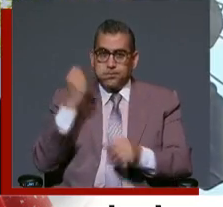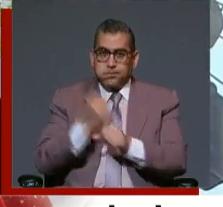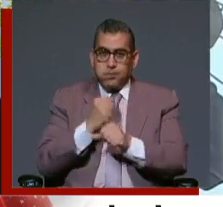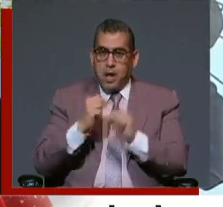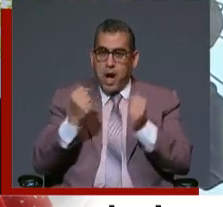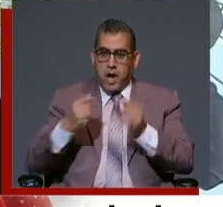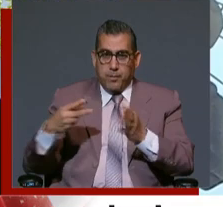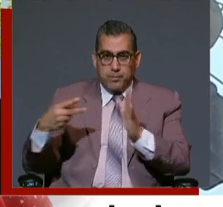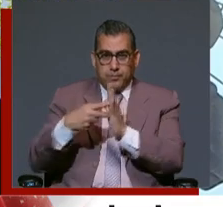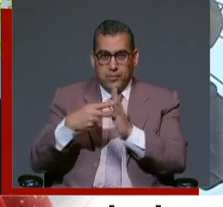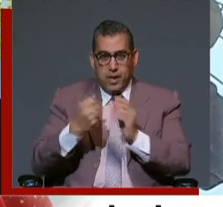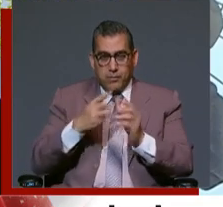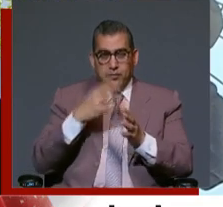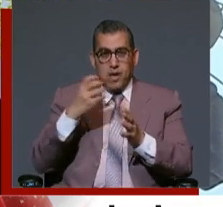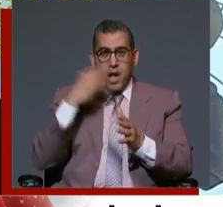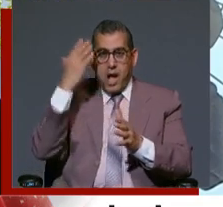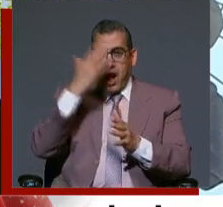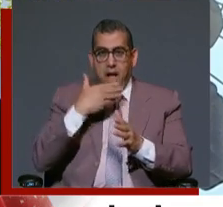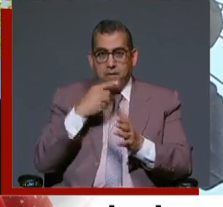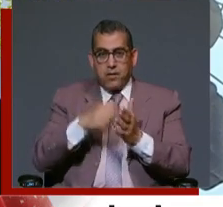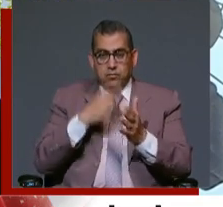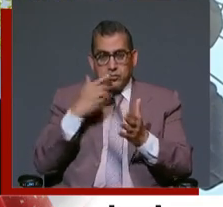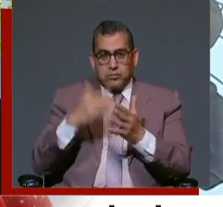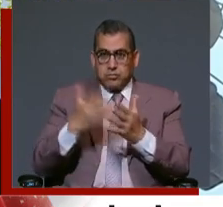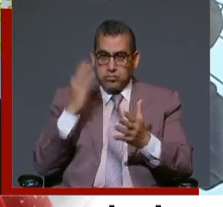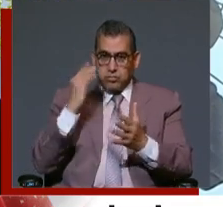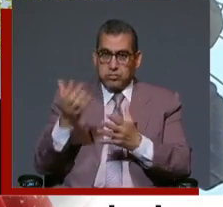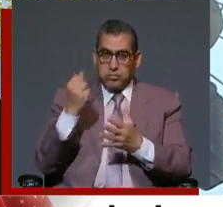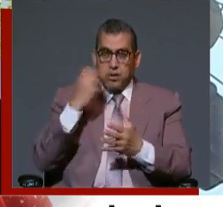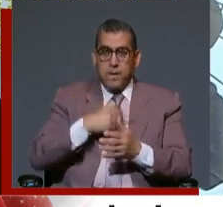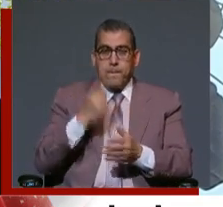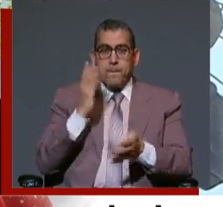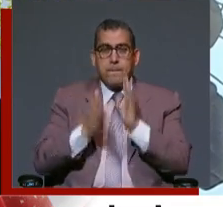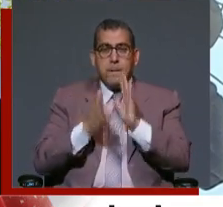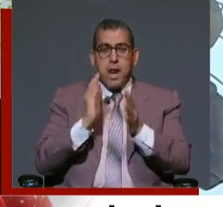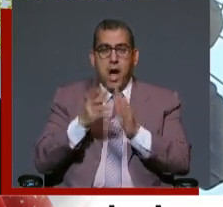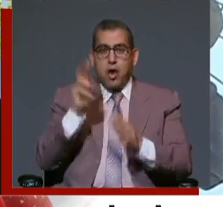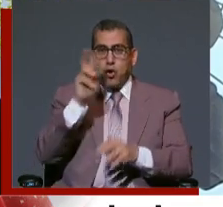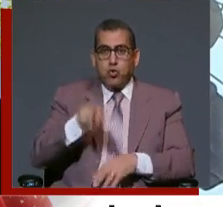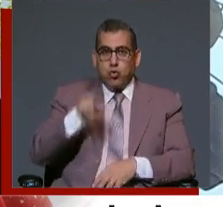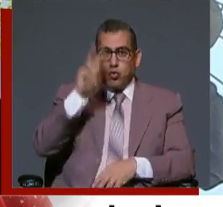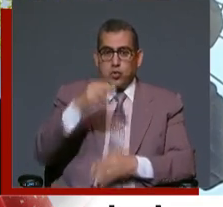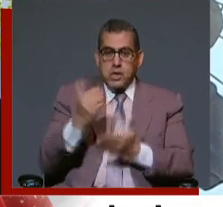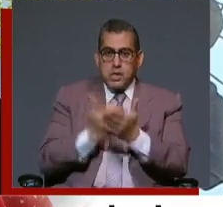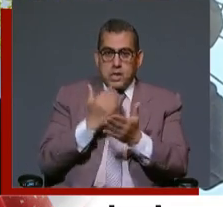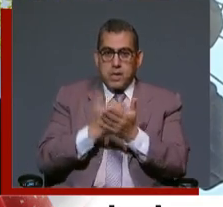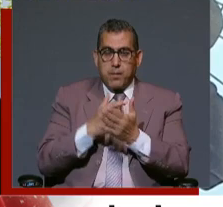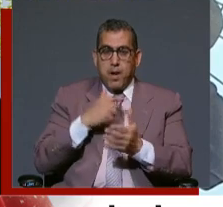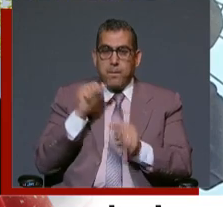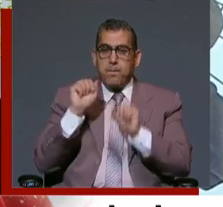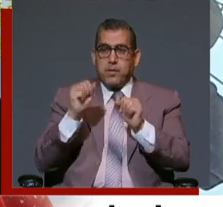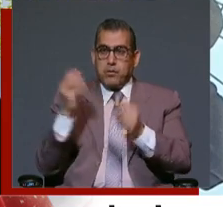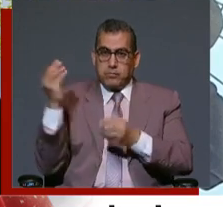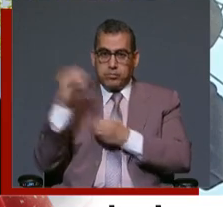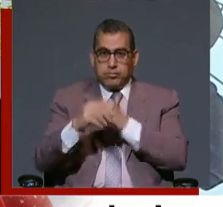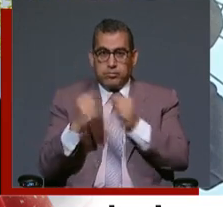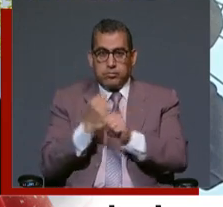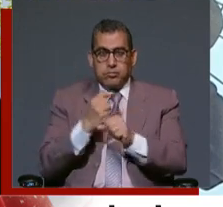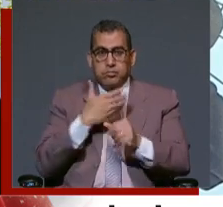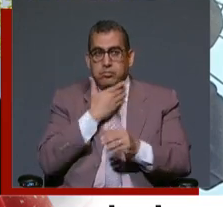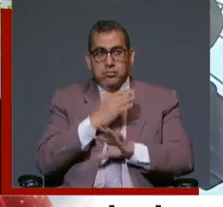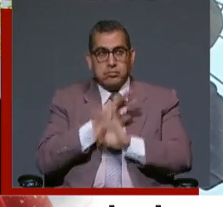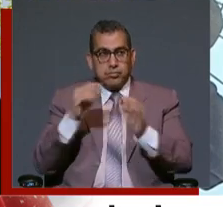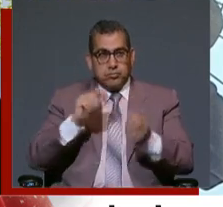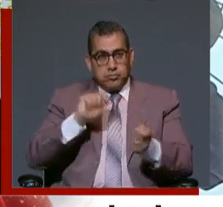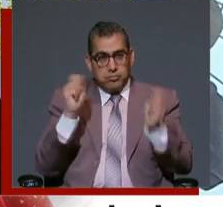الكهربائية، ستكون أفريقيا قادرة على جذب مليارات الدولارات من الاستثمارات الخاصة من أجل ضمان